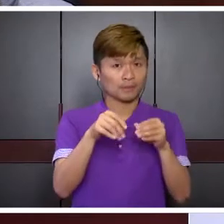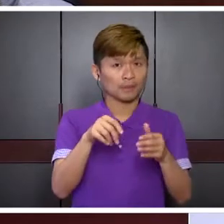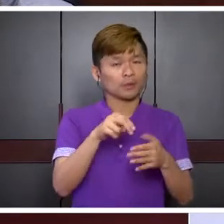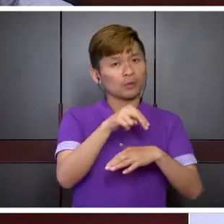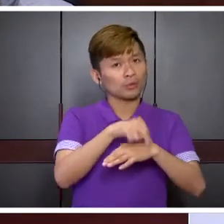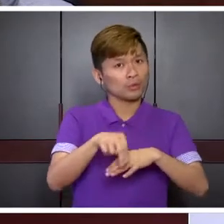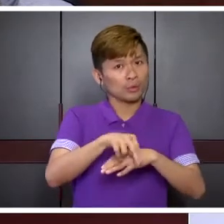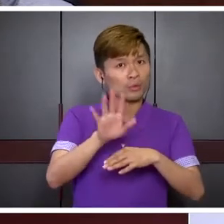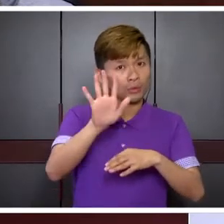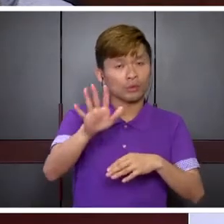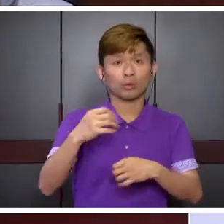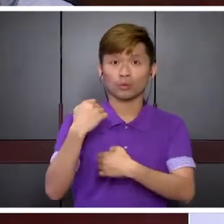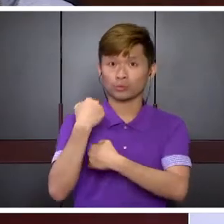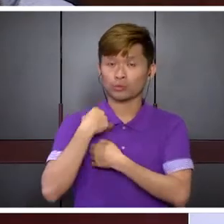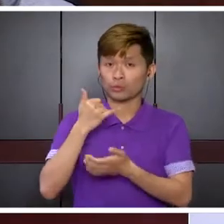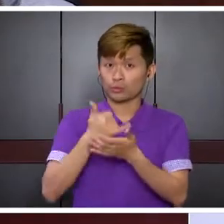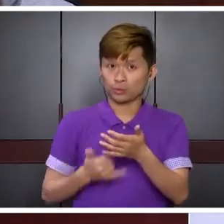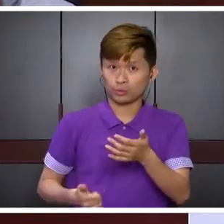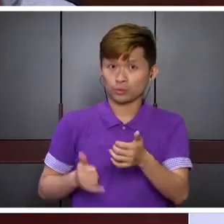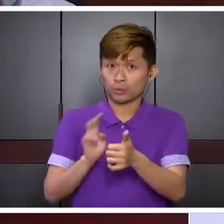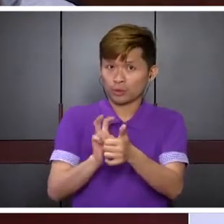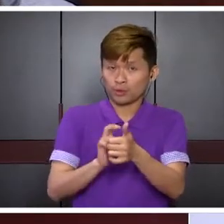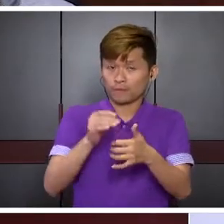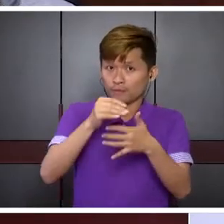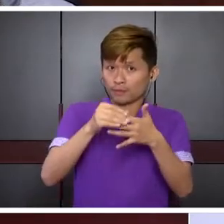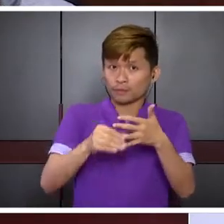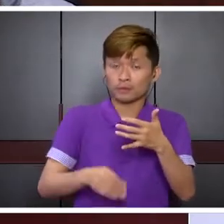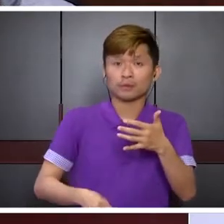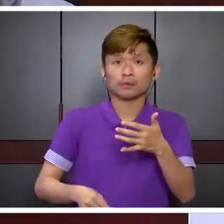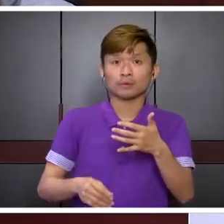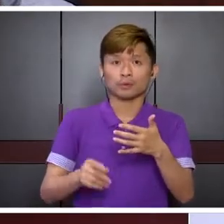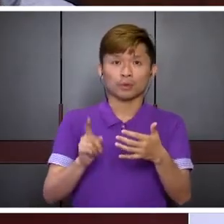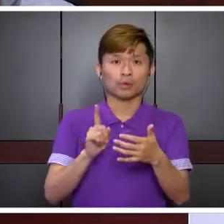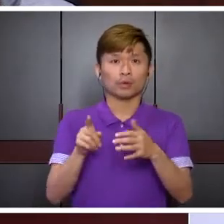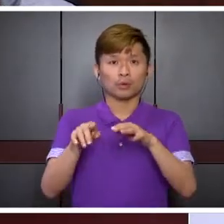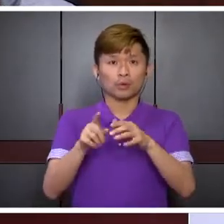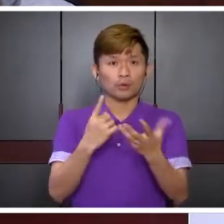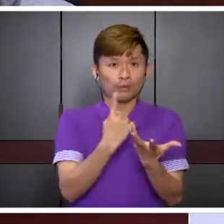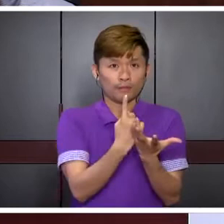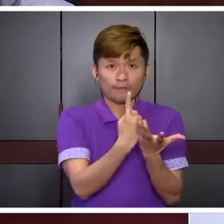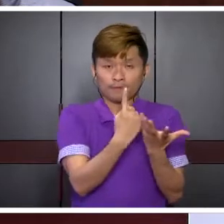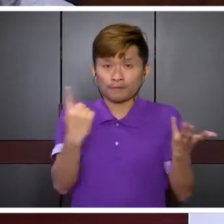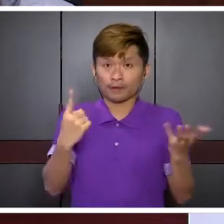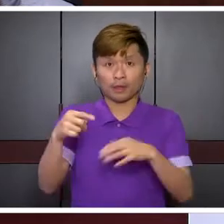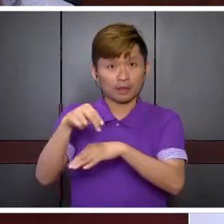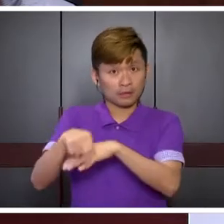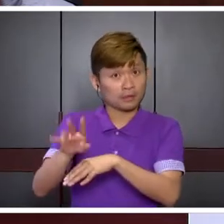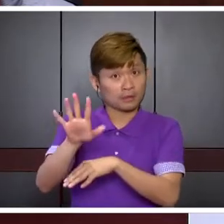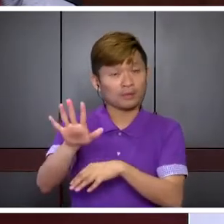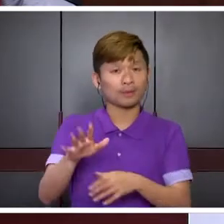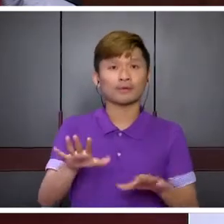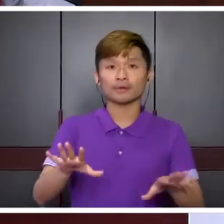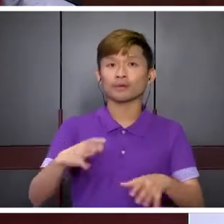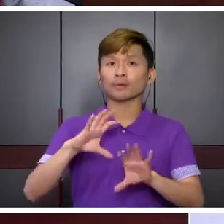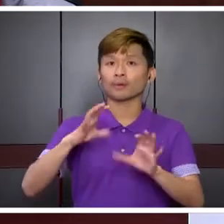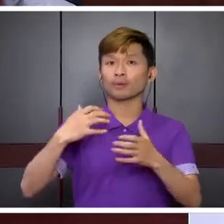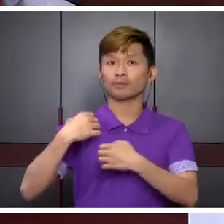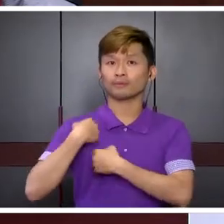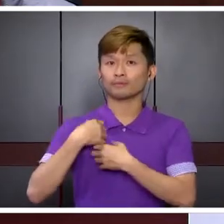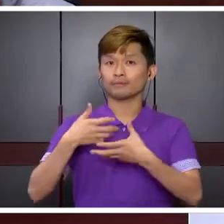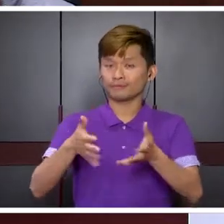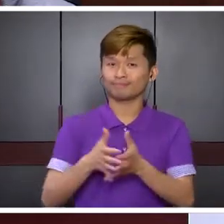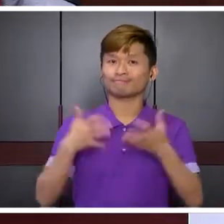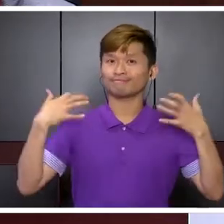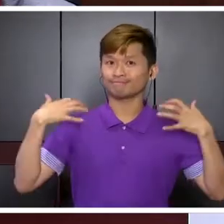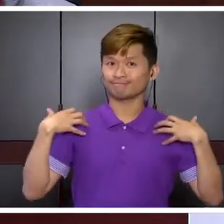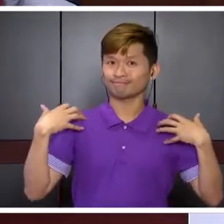来，这一个军人的退伍制度呢，是有一个独立出来做一个设计。那目前是国防部这边在负责哈，